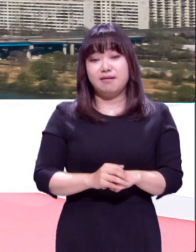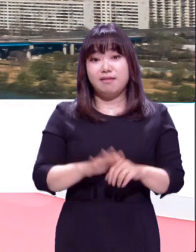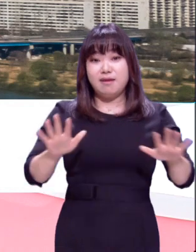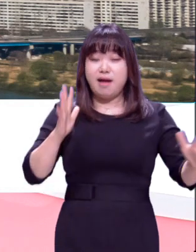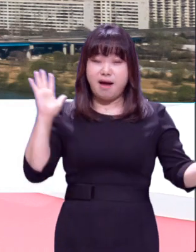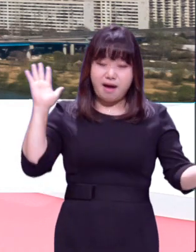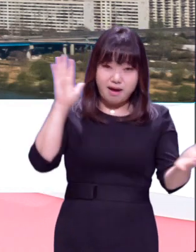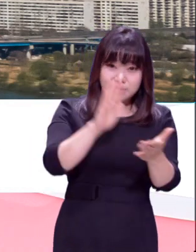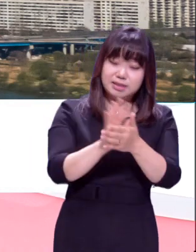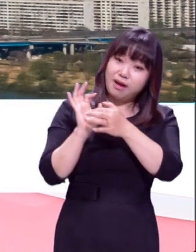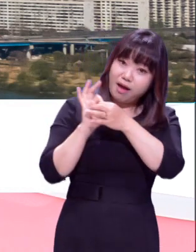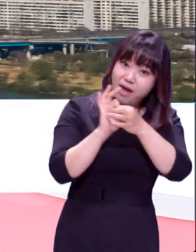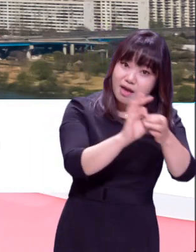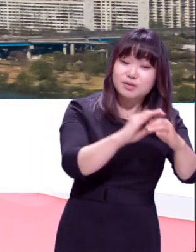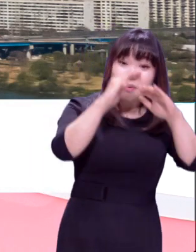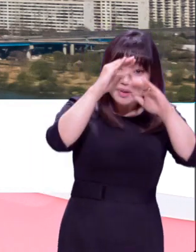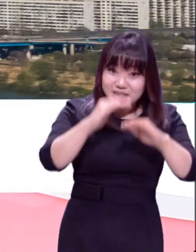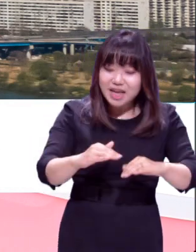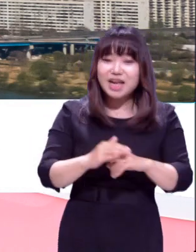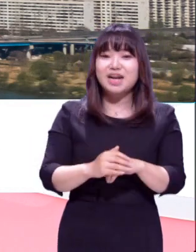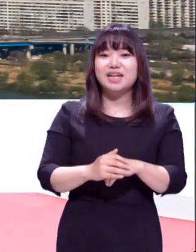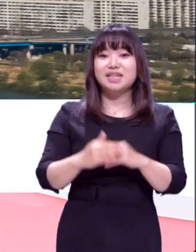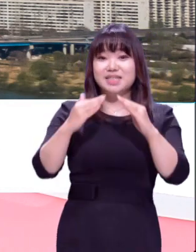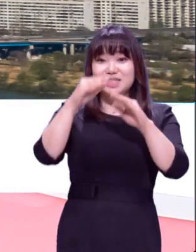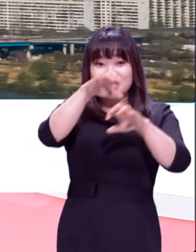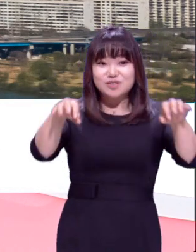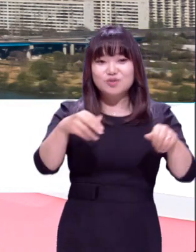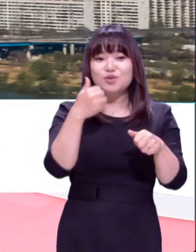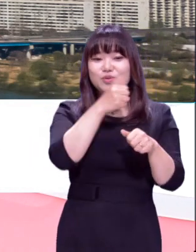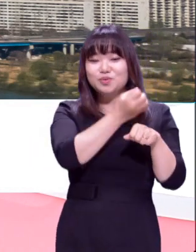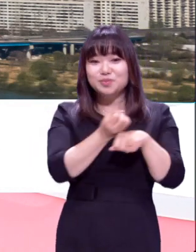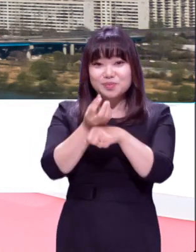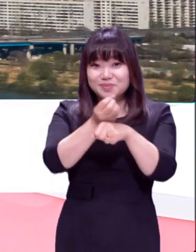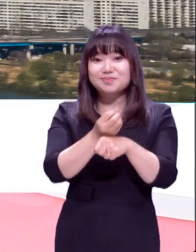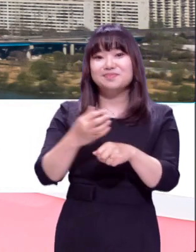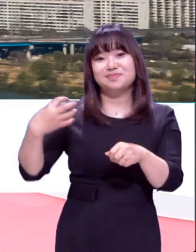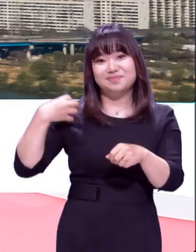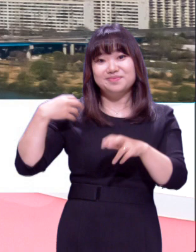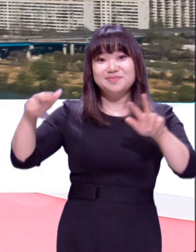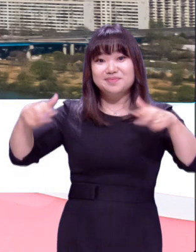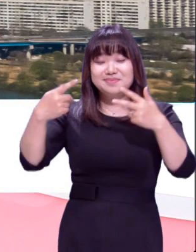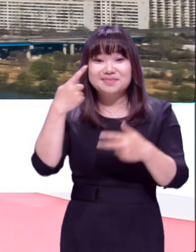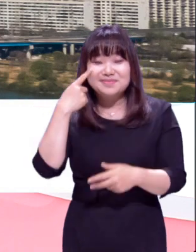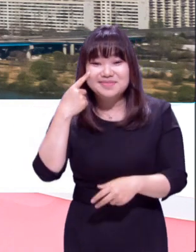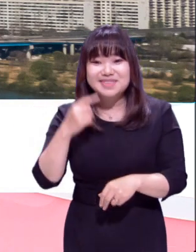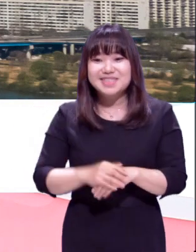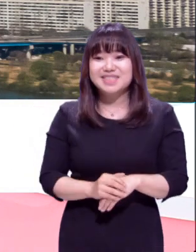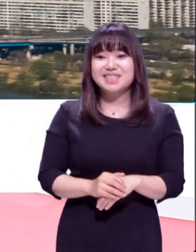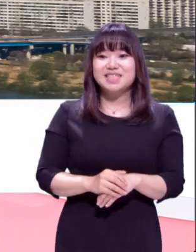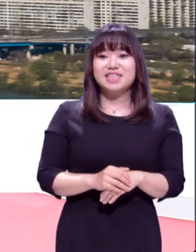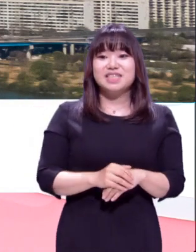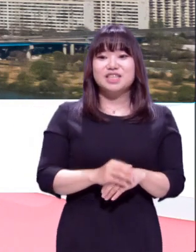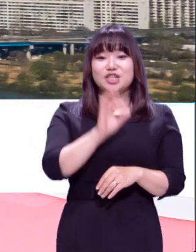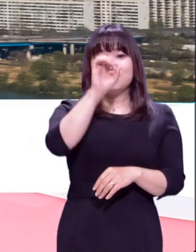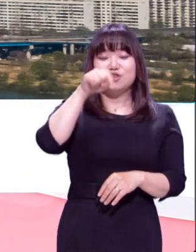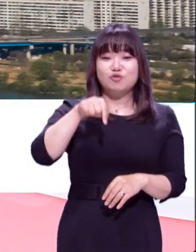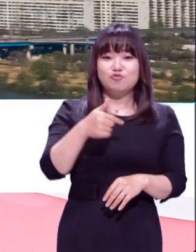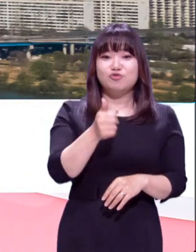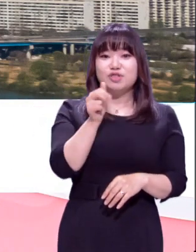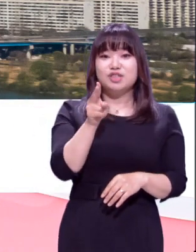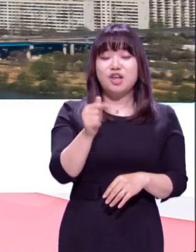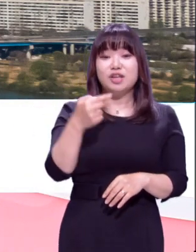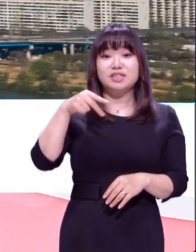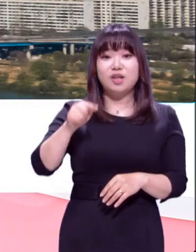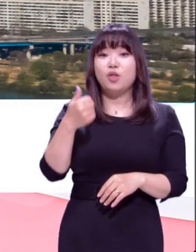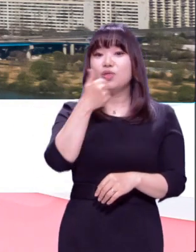지금까지 이어지고 있는데 이 내용에 대해 저희 주민통신원이 직접 취재를 하셨습니다. 네, 강북구를 담당하는 운현선 통신원을